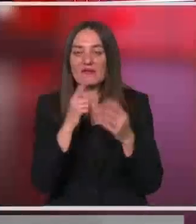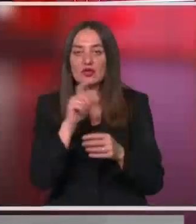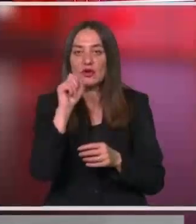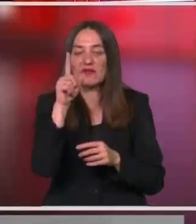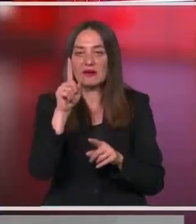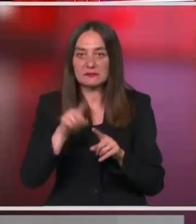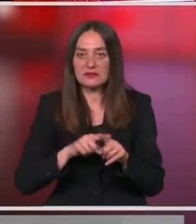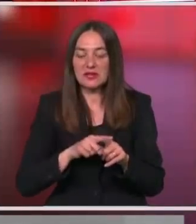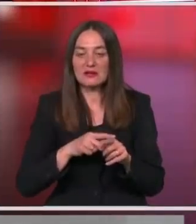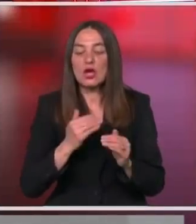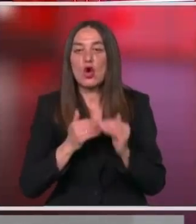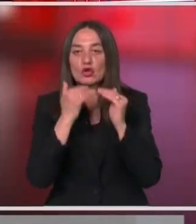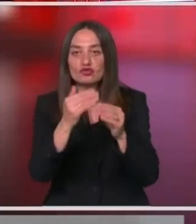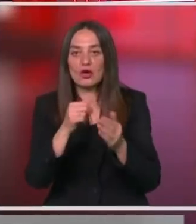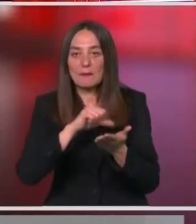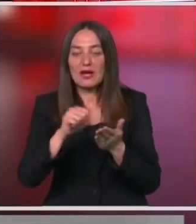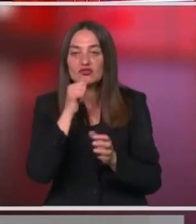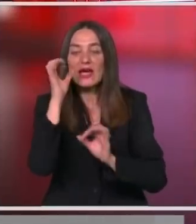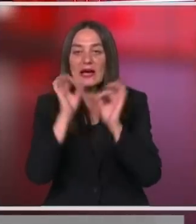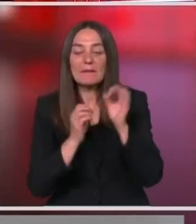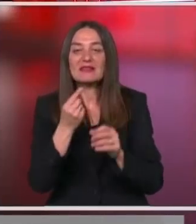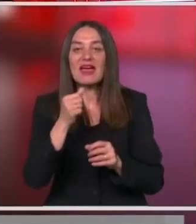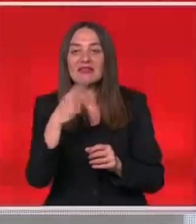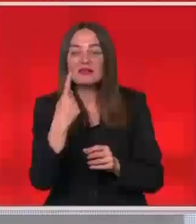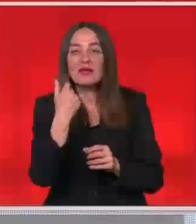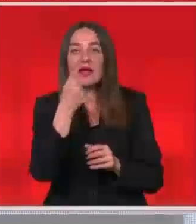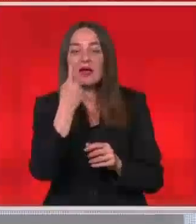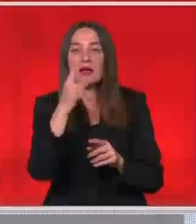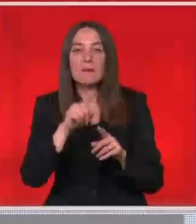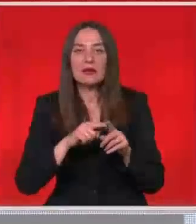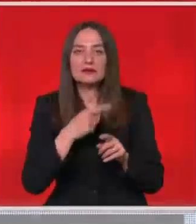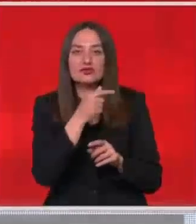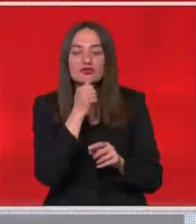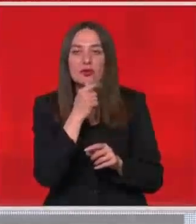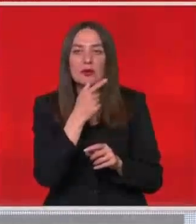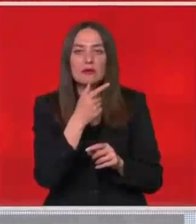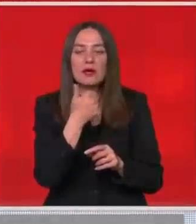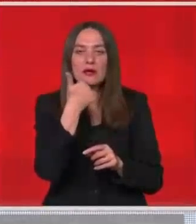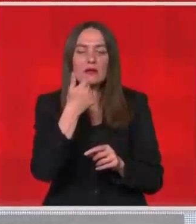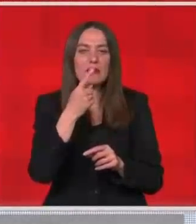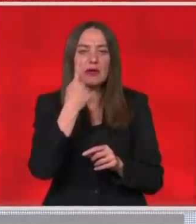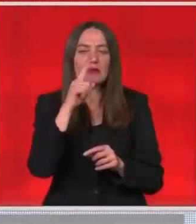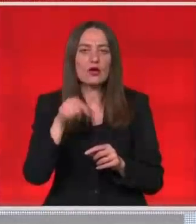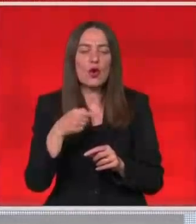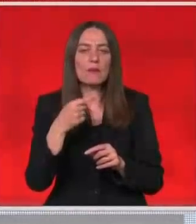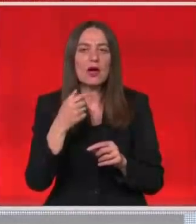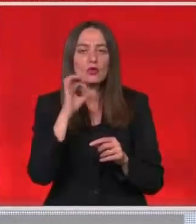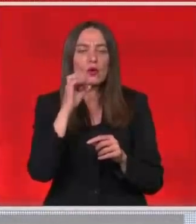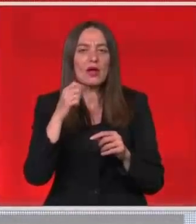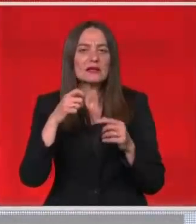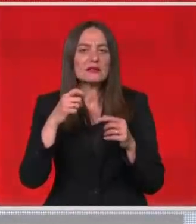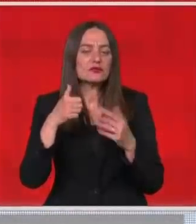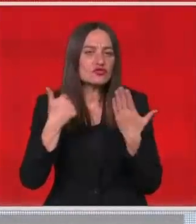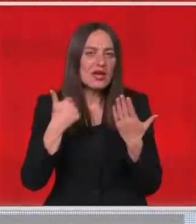12 meseci grace period i kamatna stopa u dinarima je jednomesečni Belibor. On je sada 1,07,